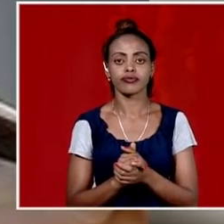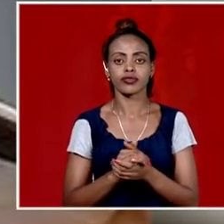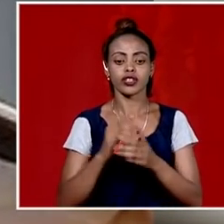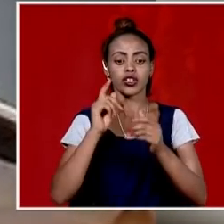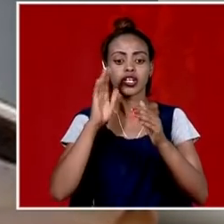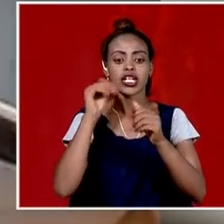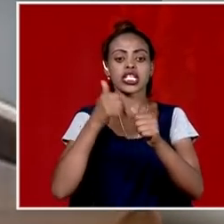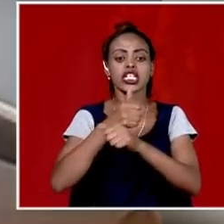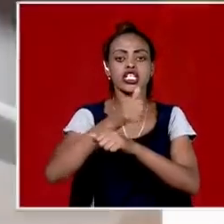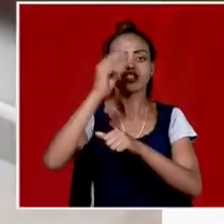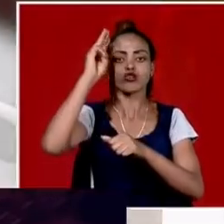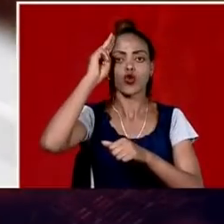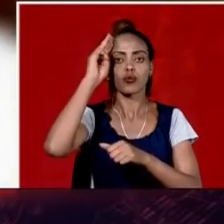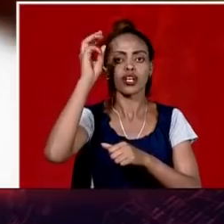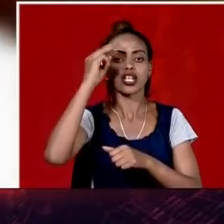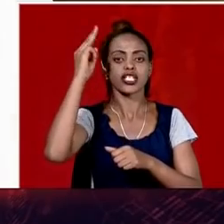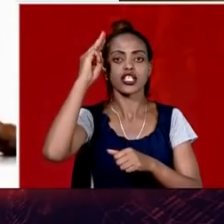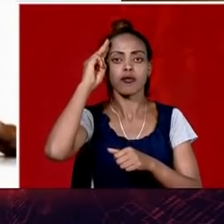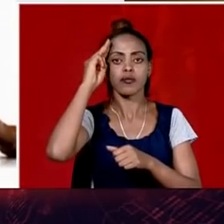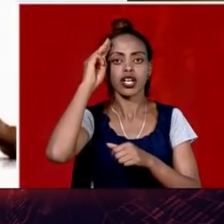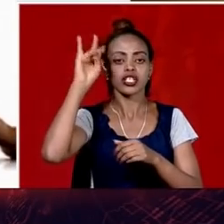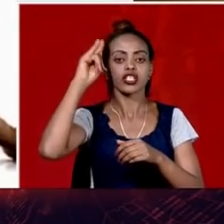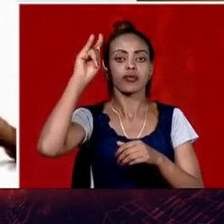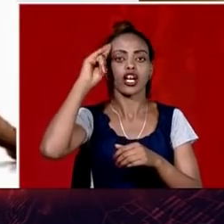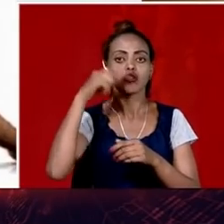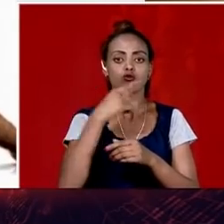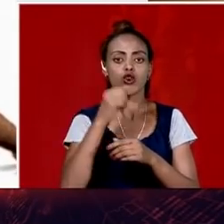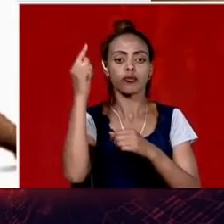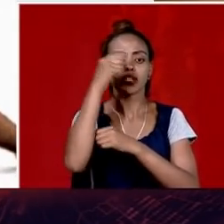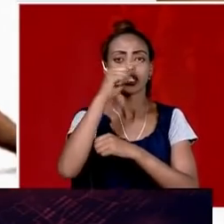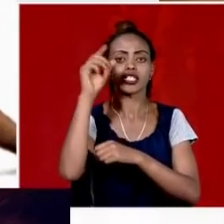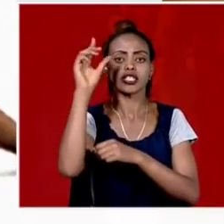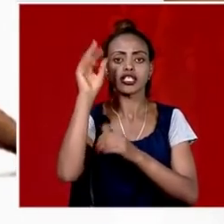ተኸሰስቲ ሰሎሙን ተስፋውነይ፣ ሳሙኤል ኮኸብን ዘሚካኤል ንጉስን ብዕለ 3 ሓምለ